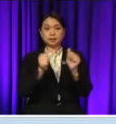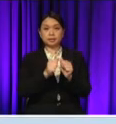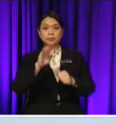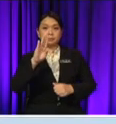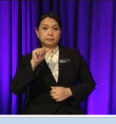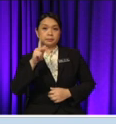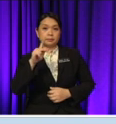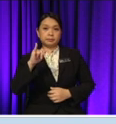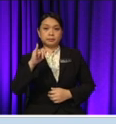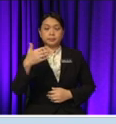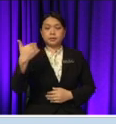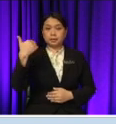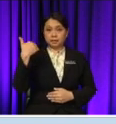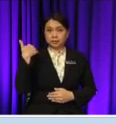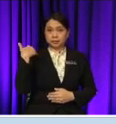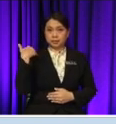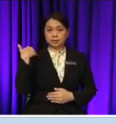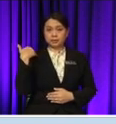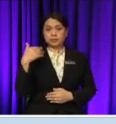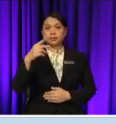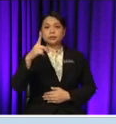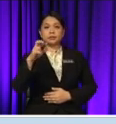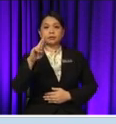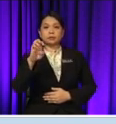kredit ini adalah